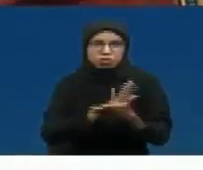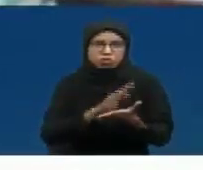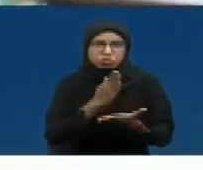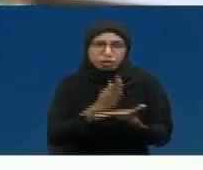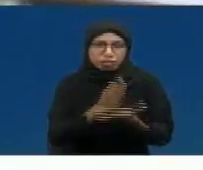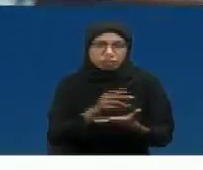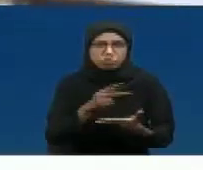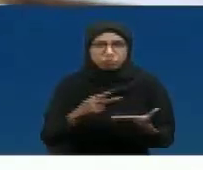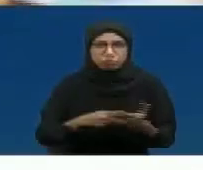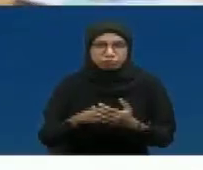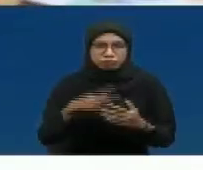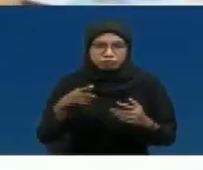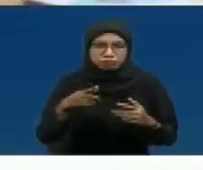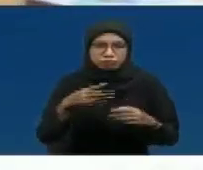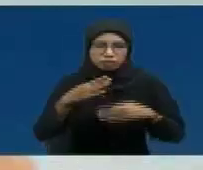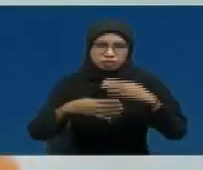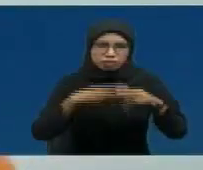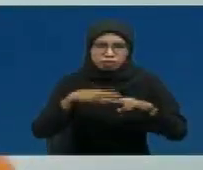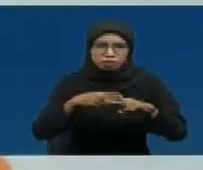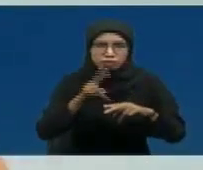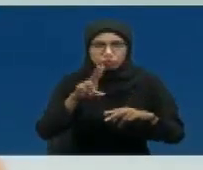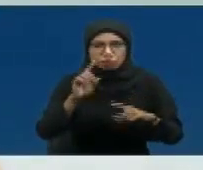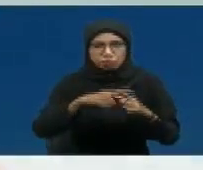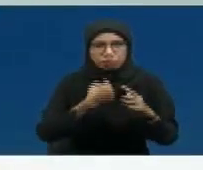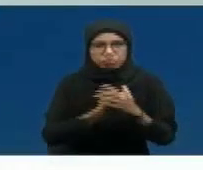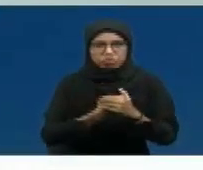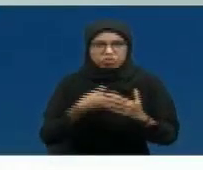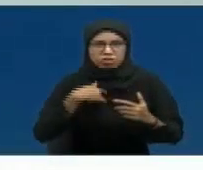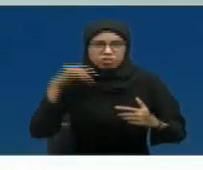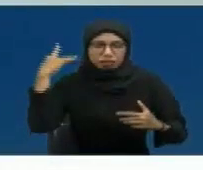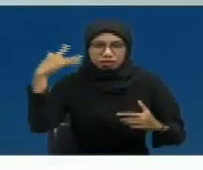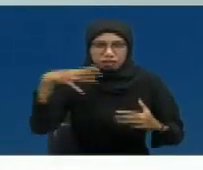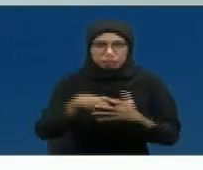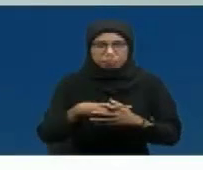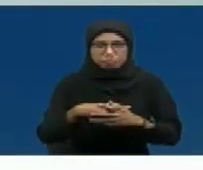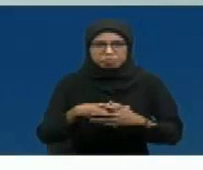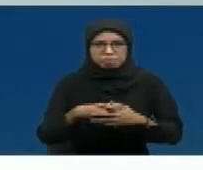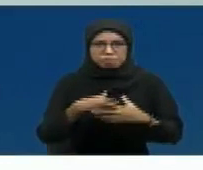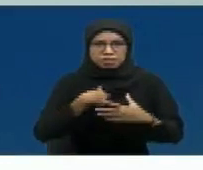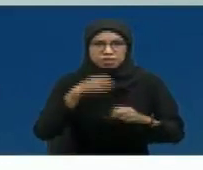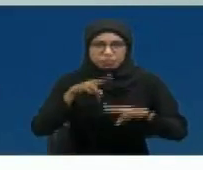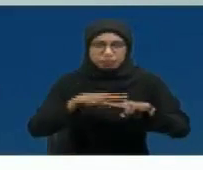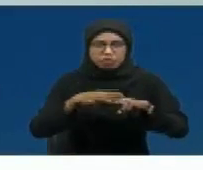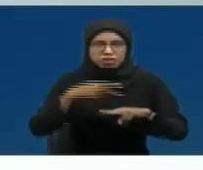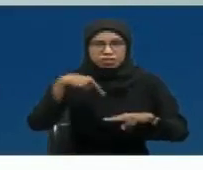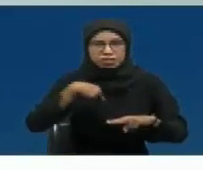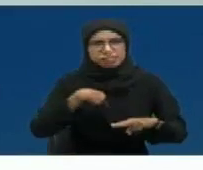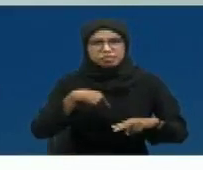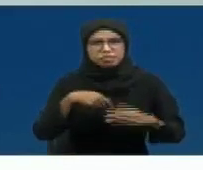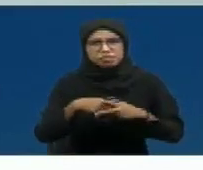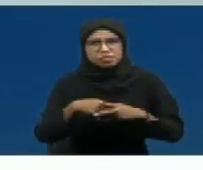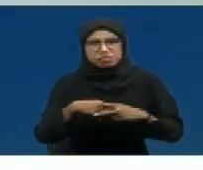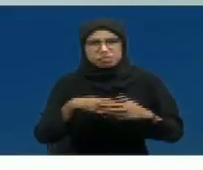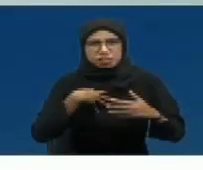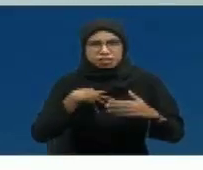pelatihan dilakukan selama 2 bulan. Saya berharap mudah-mudahan dengan pelatihan ini, para ibu rumah tangga